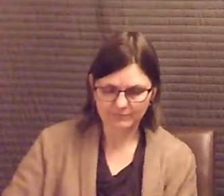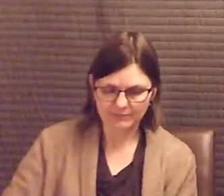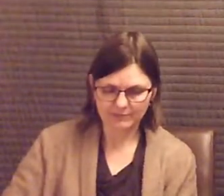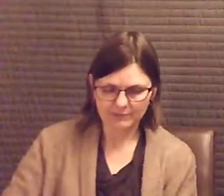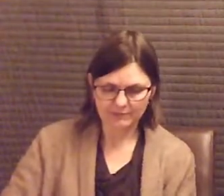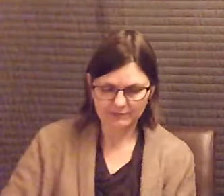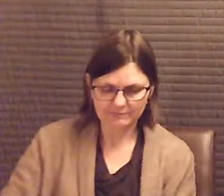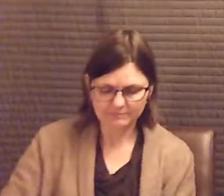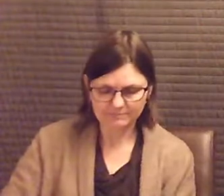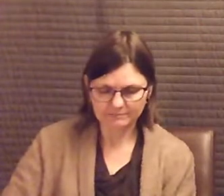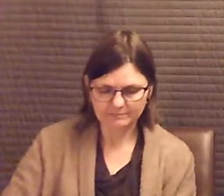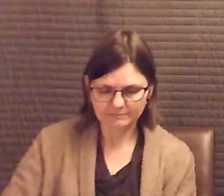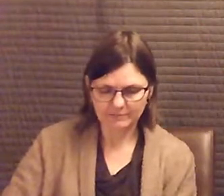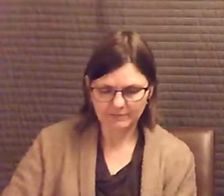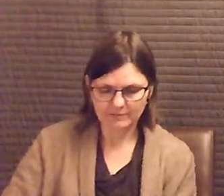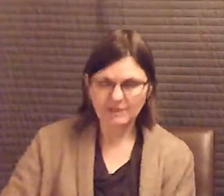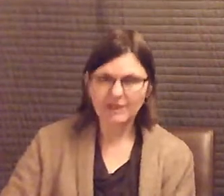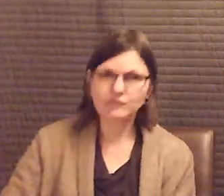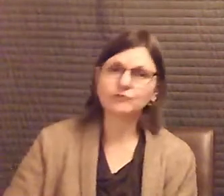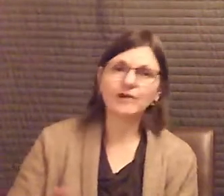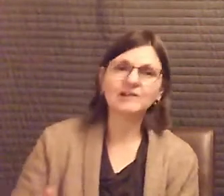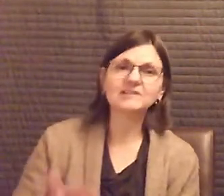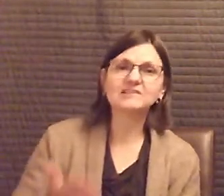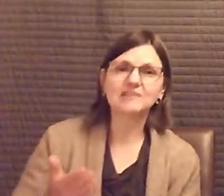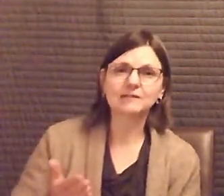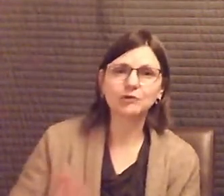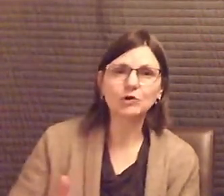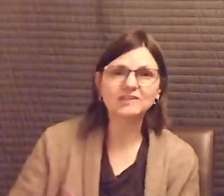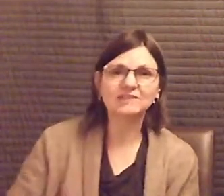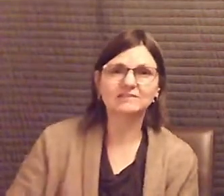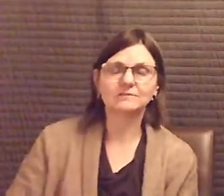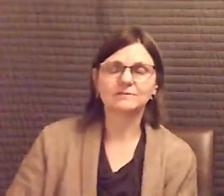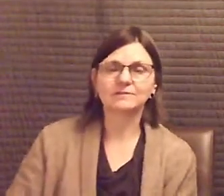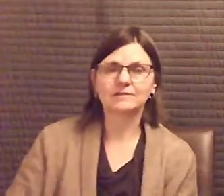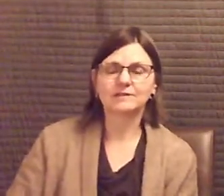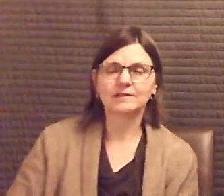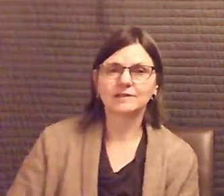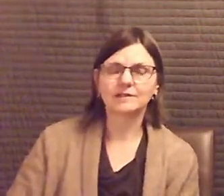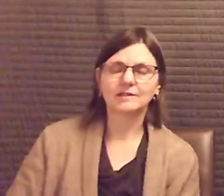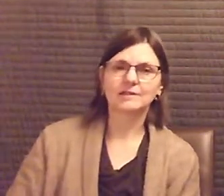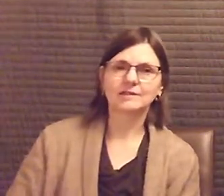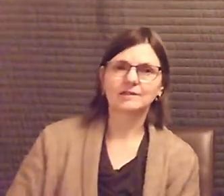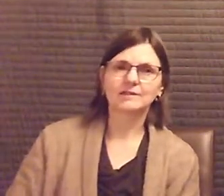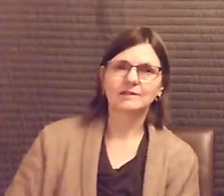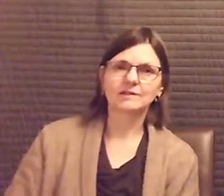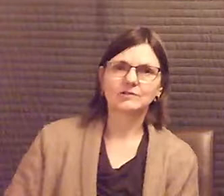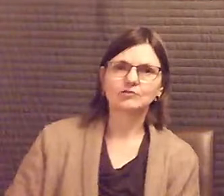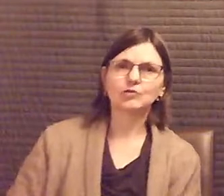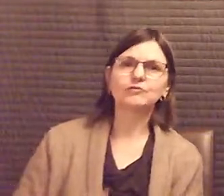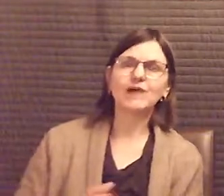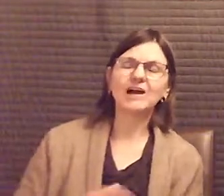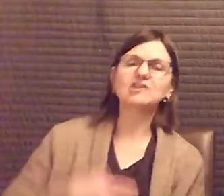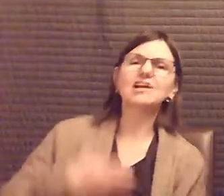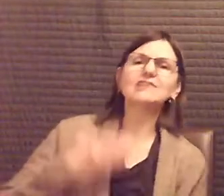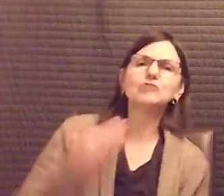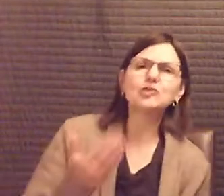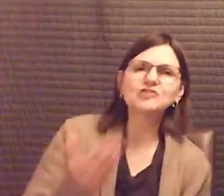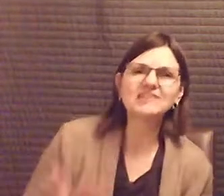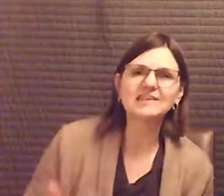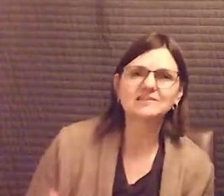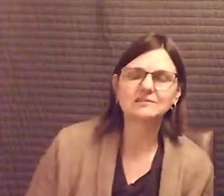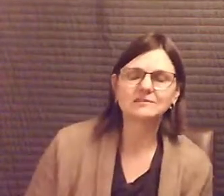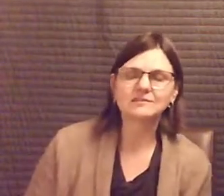receiving de zorg en de dag is ontvangen dienst kracht van god niet en adressering the instruction ze ontvangen de